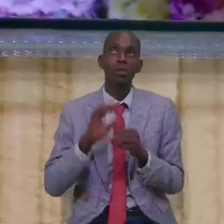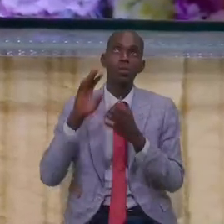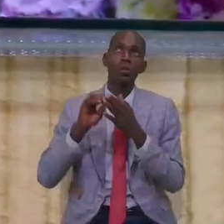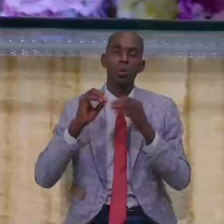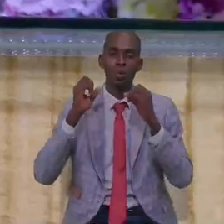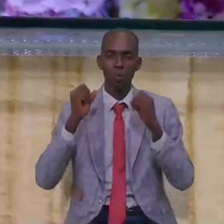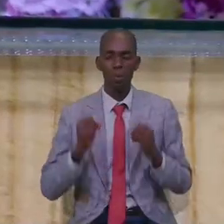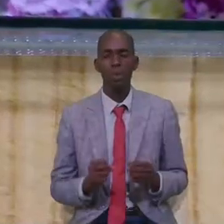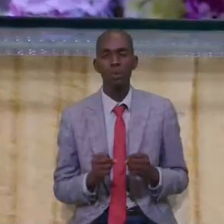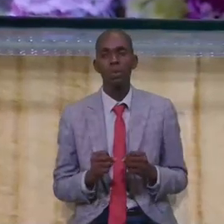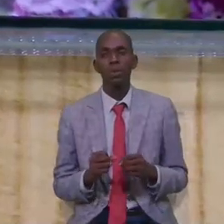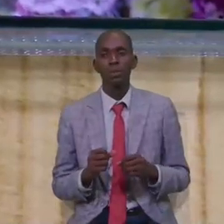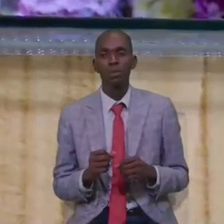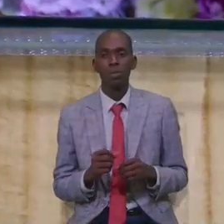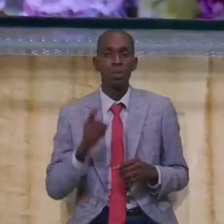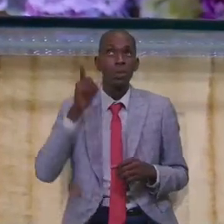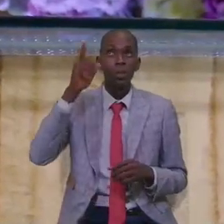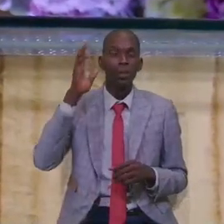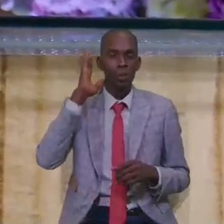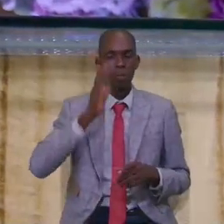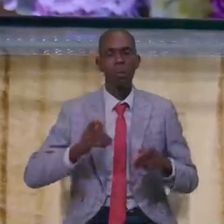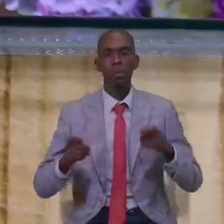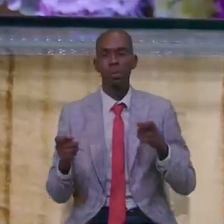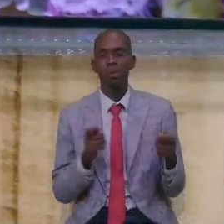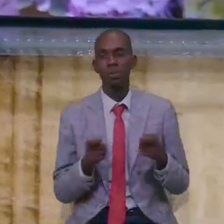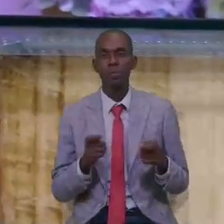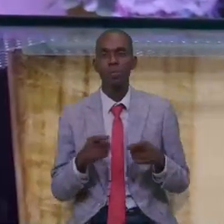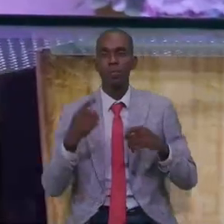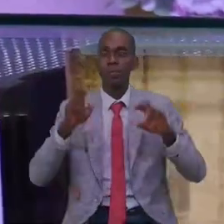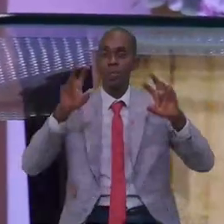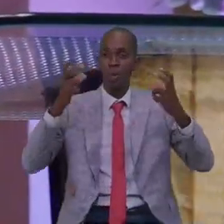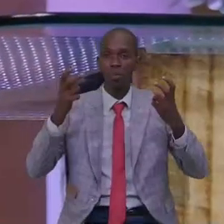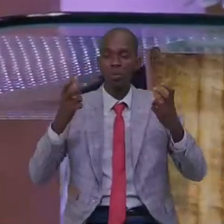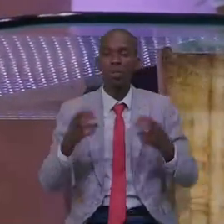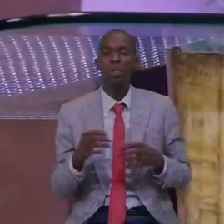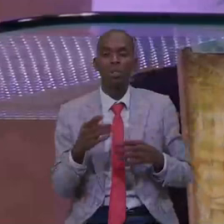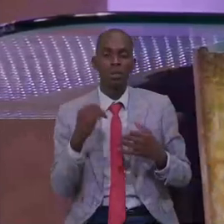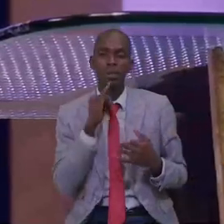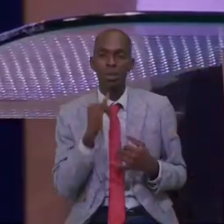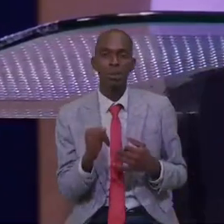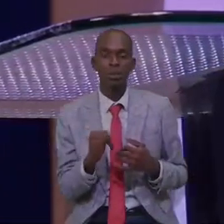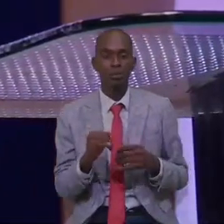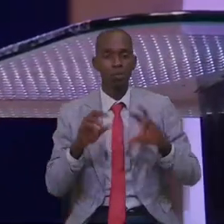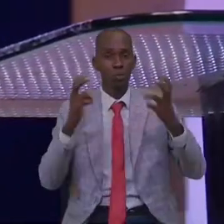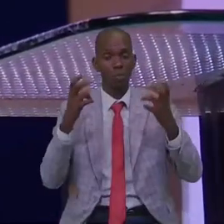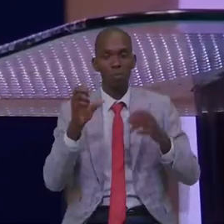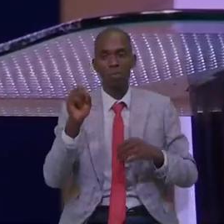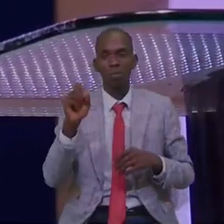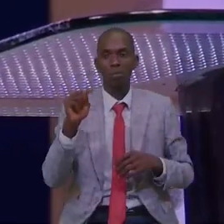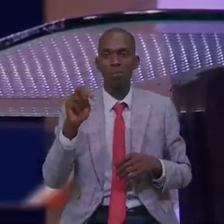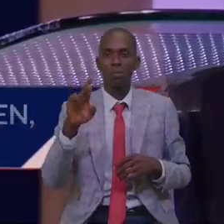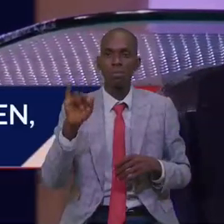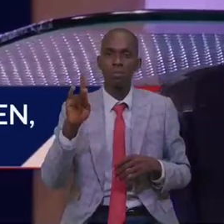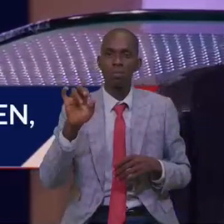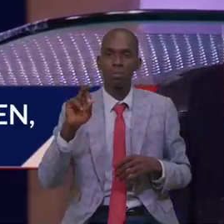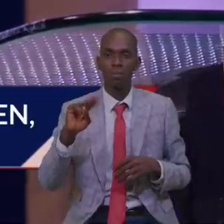puissance surnaturelle, il va régner. Le message, l'étude est la prophétie spectaculaire de